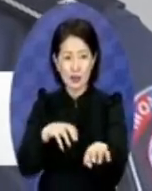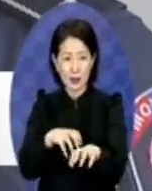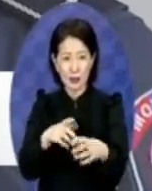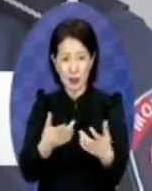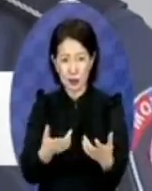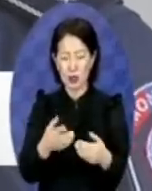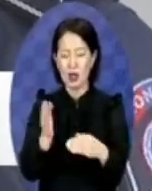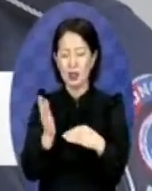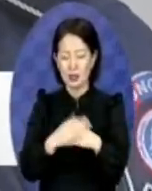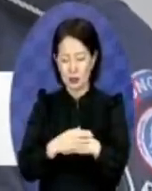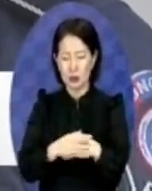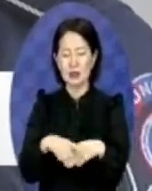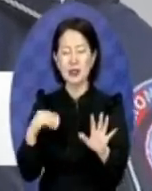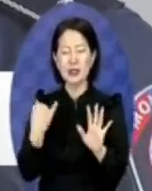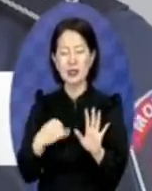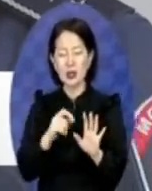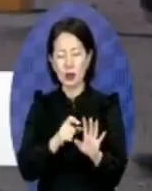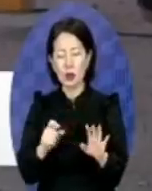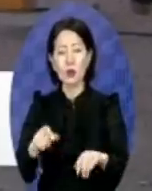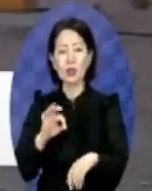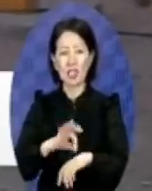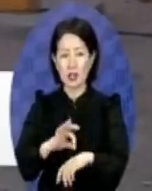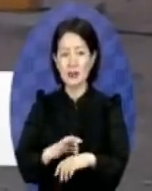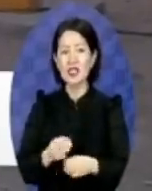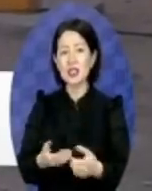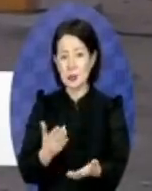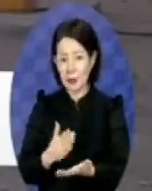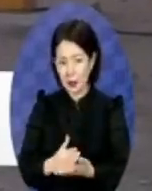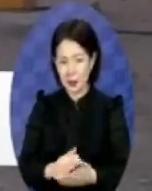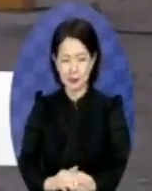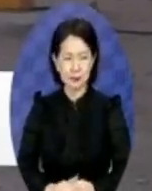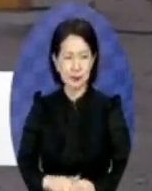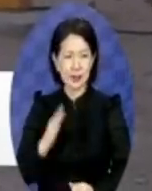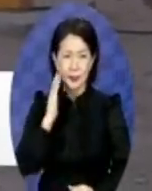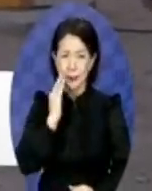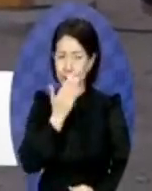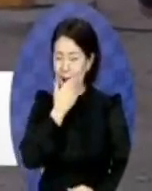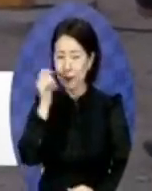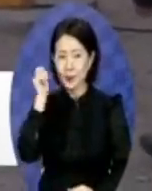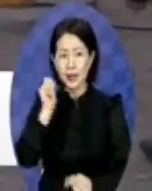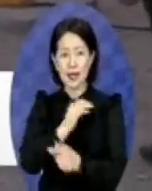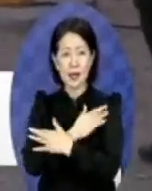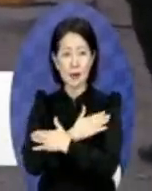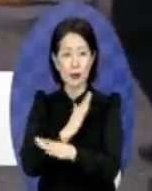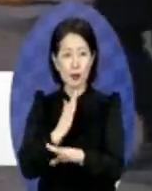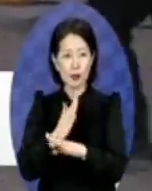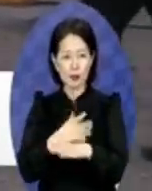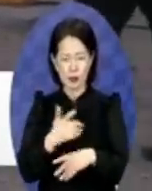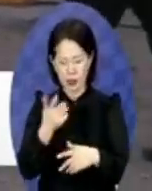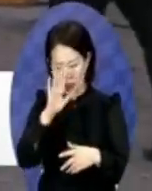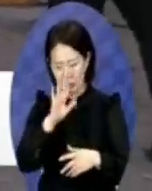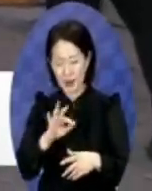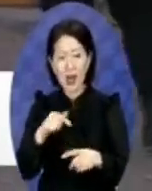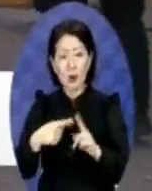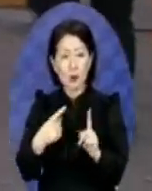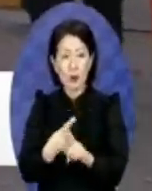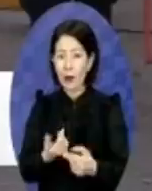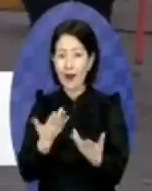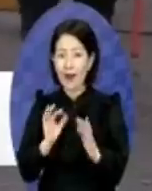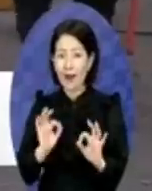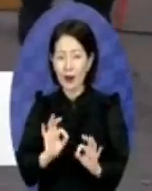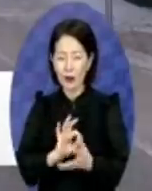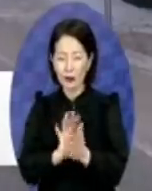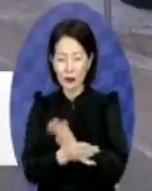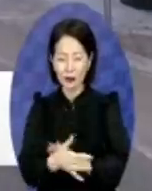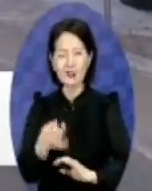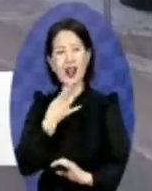насны эрсдэнд 60 орчим хүн гэмтсэн байгаа. Сар шинийн баяр амралтын өдрүүдээр онц ноцтой гэмт хэрэг гараагүй, харин арх